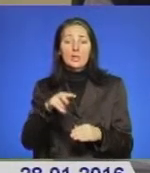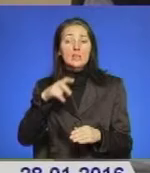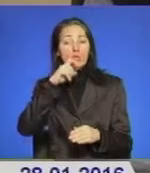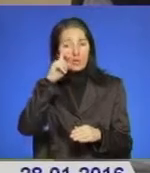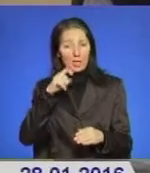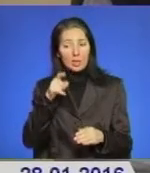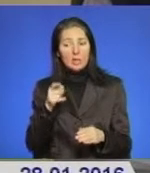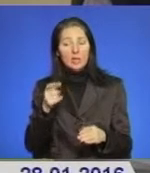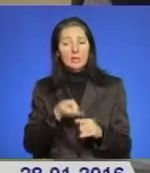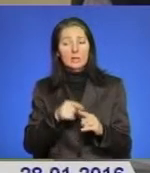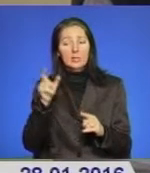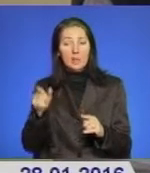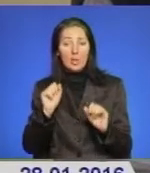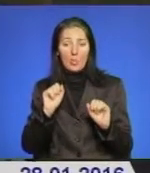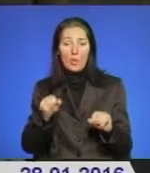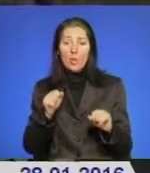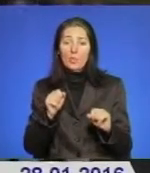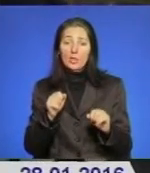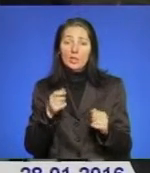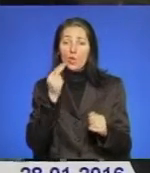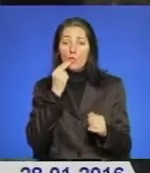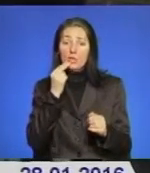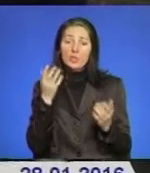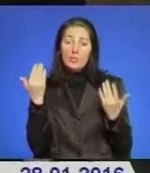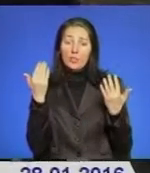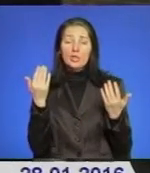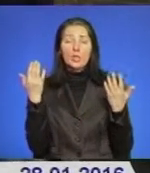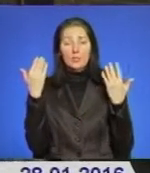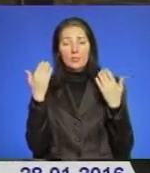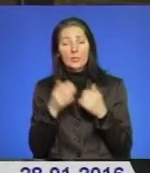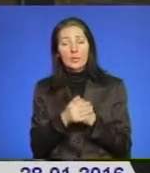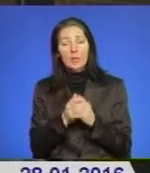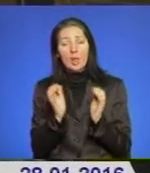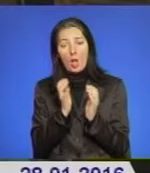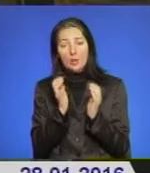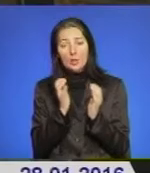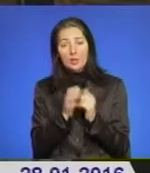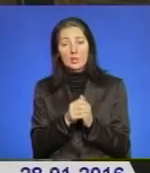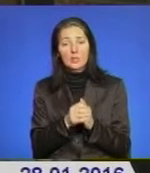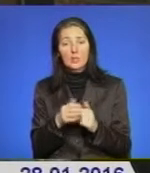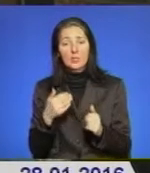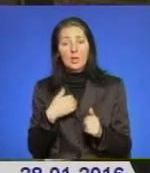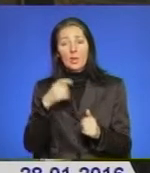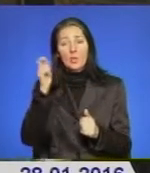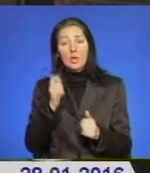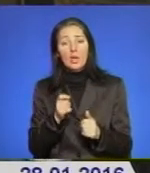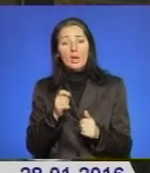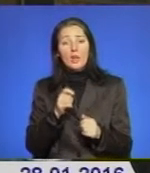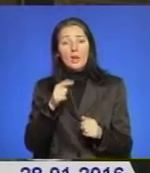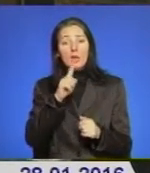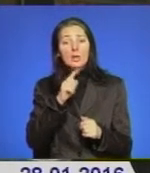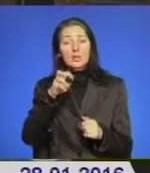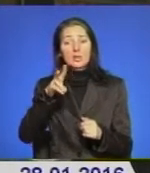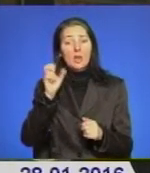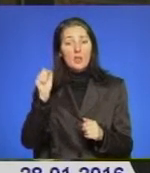мав можливість поїсти, відпочити, обігрітися. Я приїхав із Замбії в 11-му році учитися. Учився на партфак